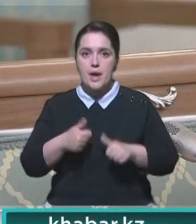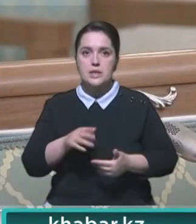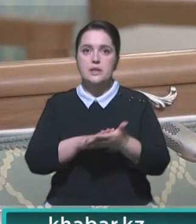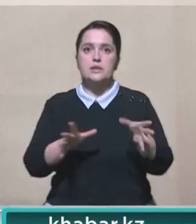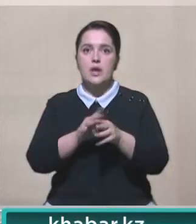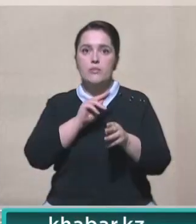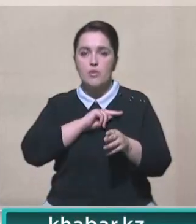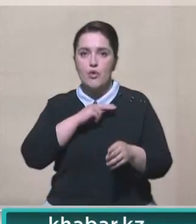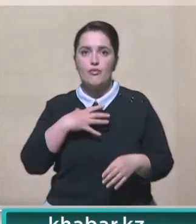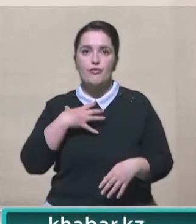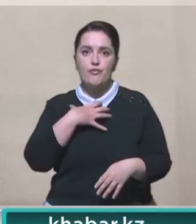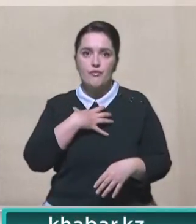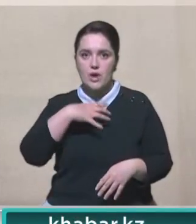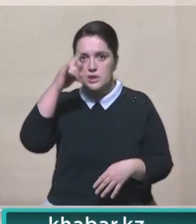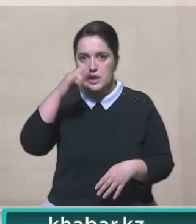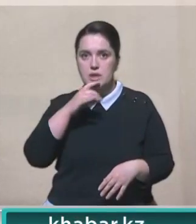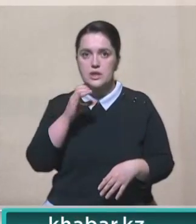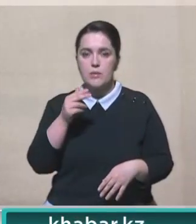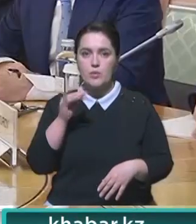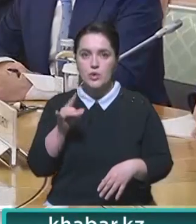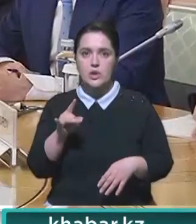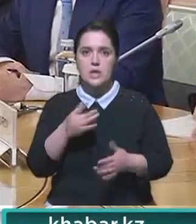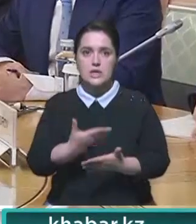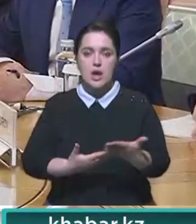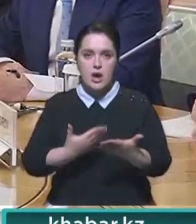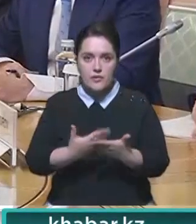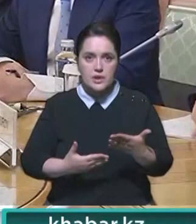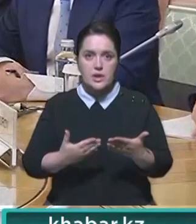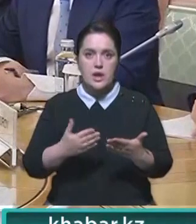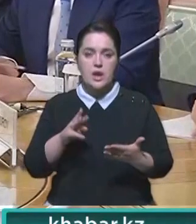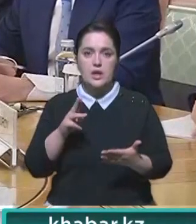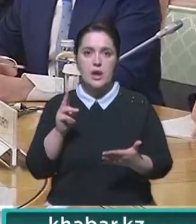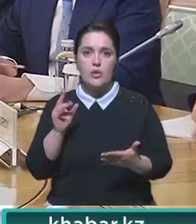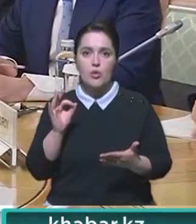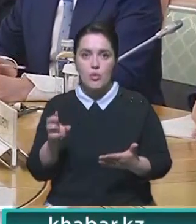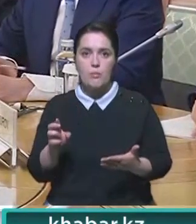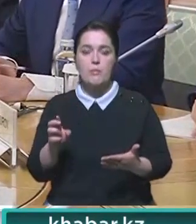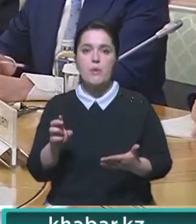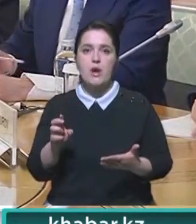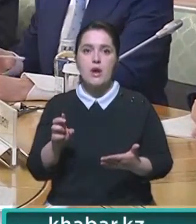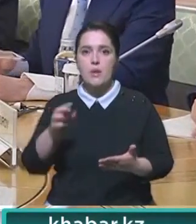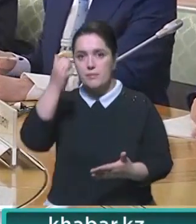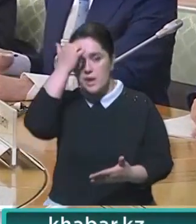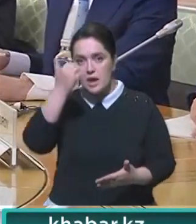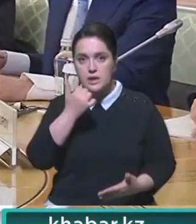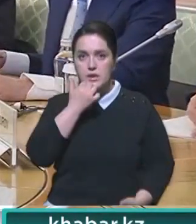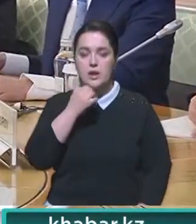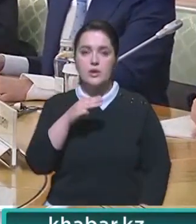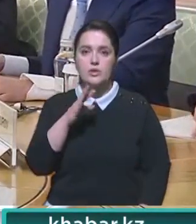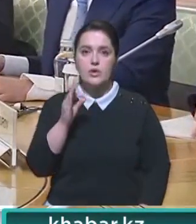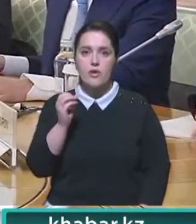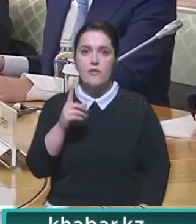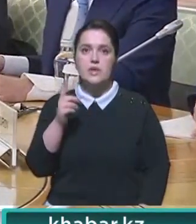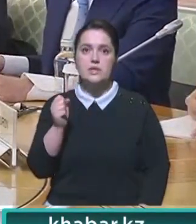сотрудничества в ней важную роль играет казахско-сингапурский деловой совет и в свою очередь Халима Якоб выразила благодарность хасанчумарту